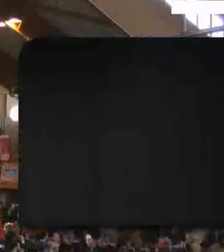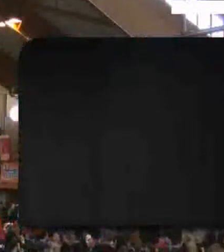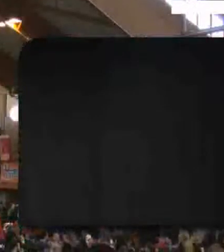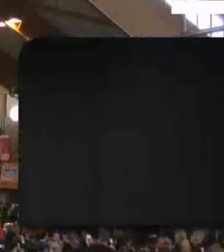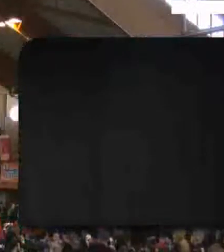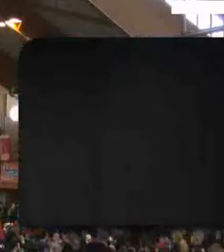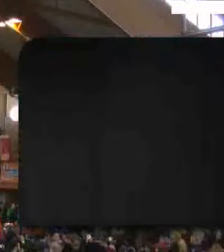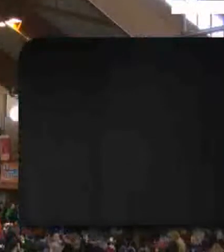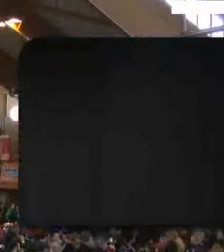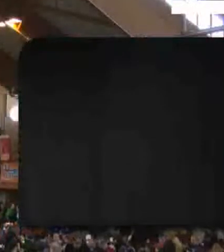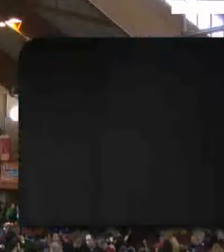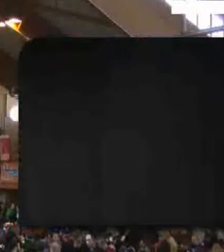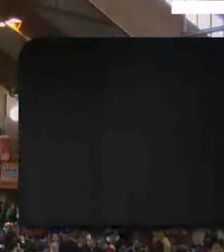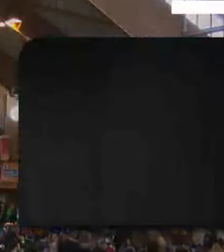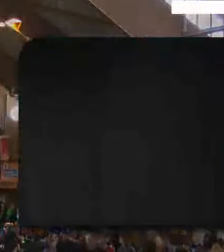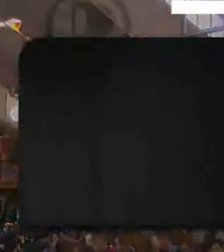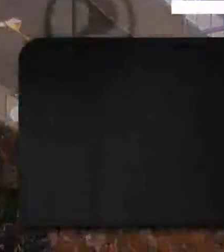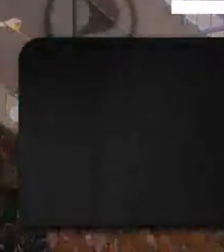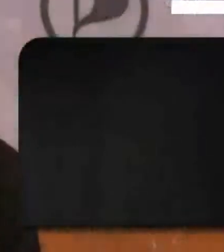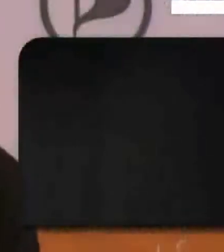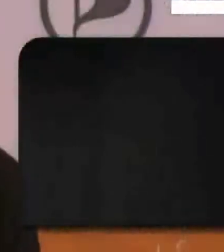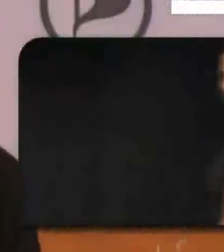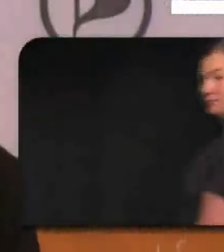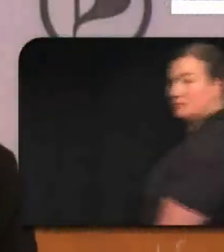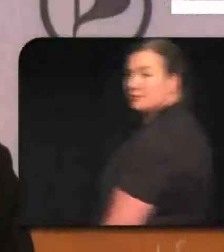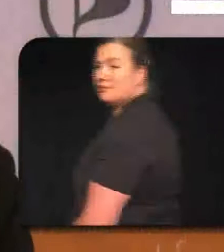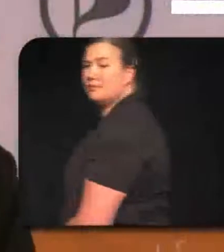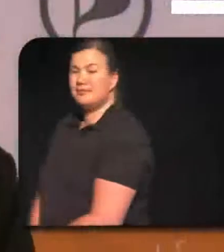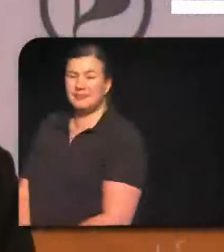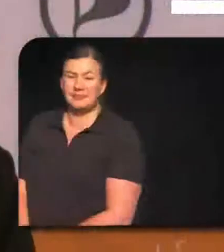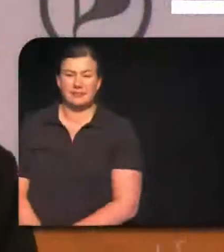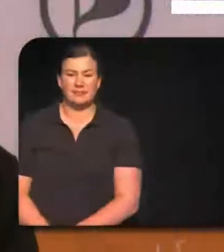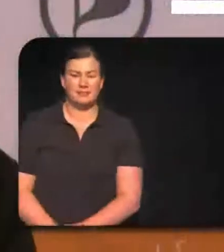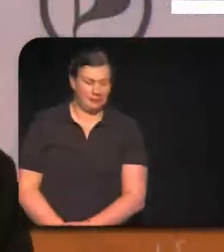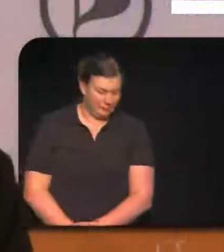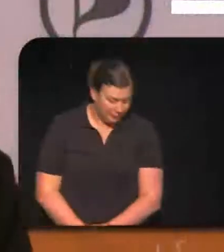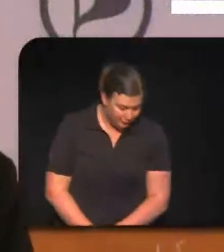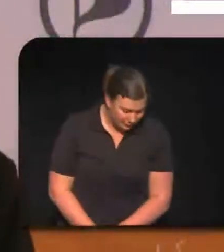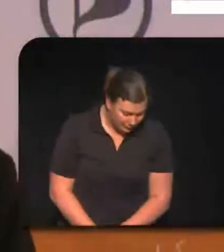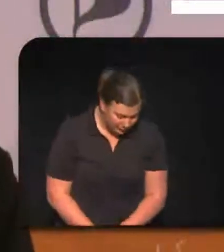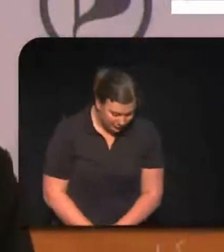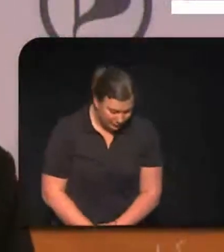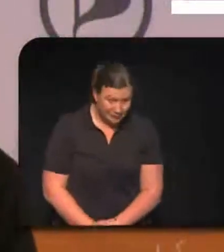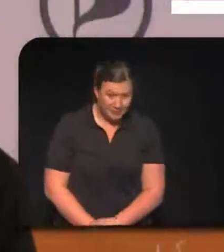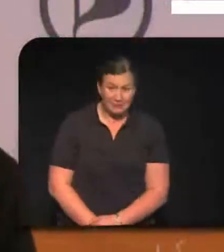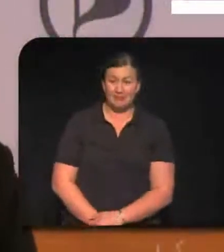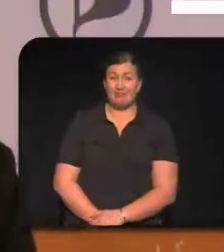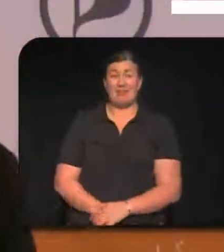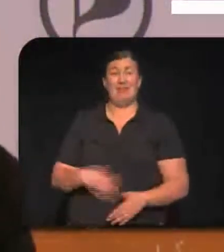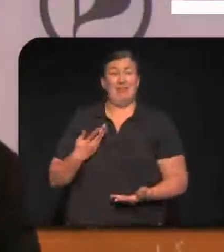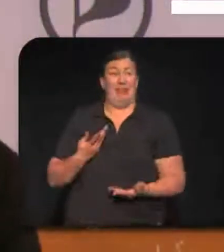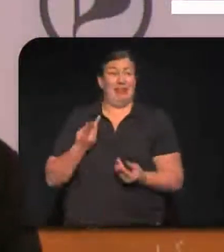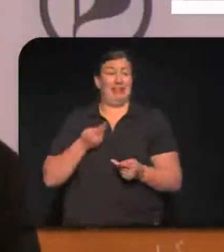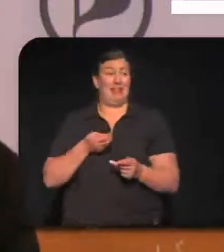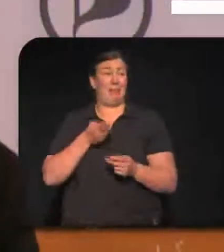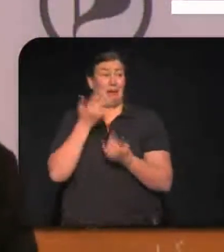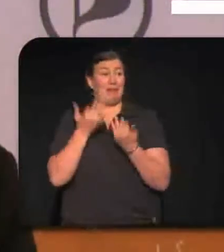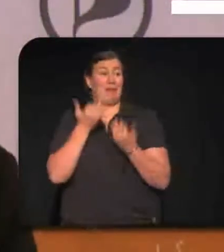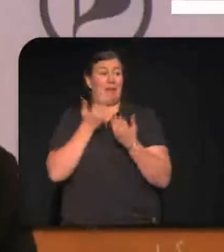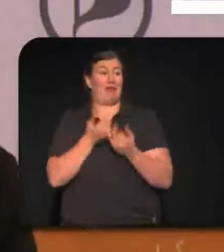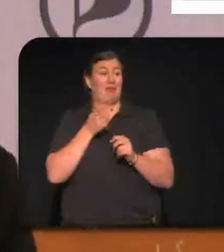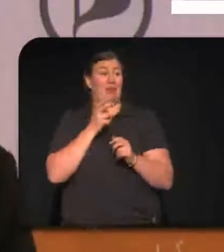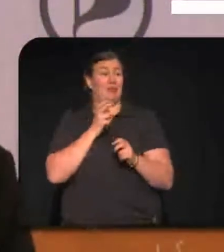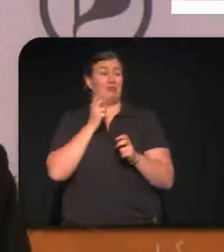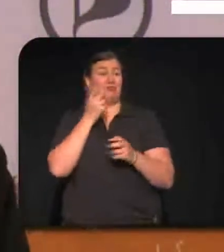wenn mir jemand ein Algorithmus entwickelt für load balancing von Menschenmassen ich wäre so glücklich